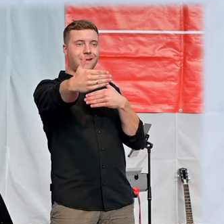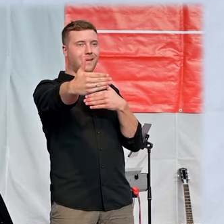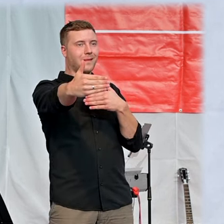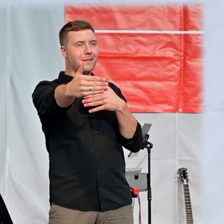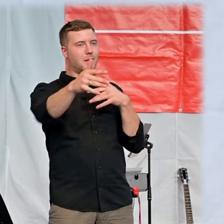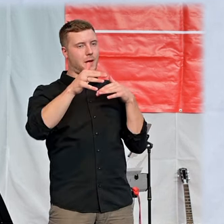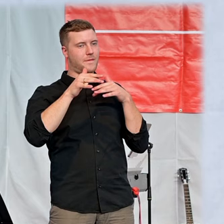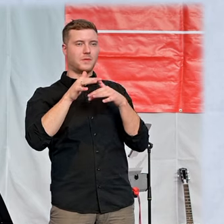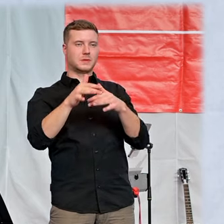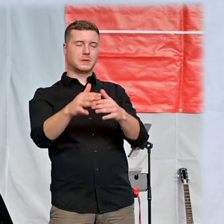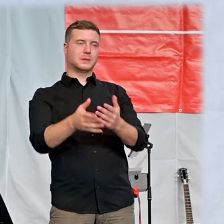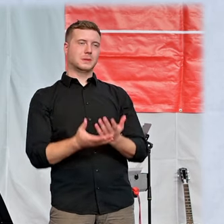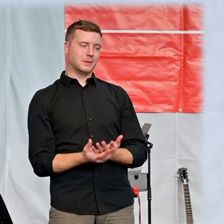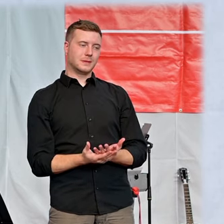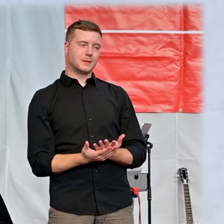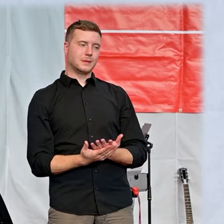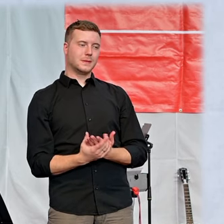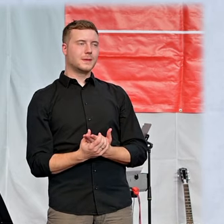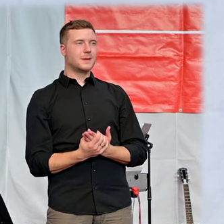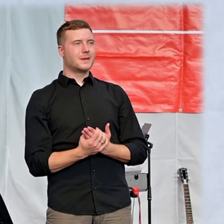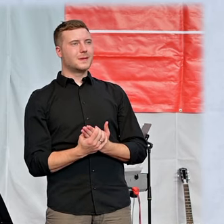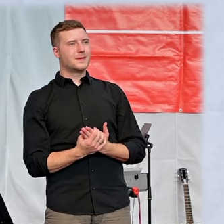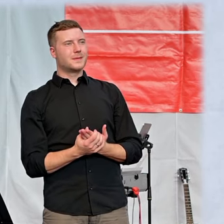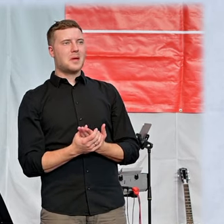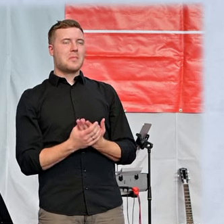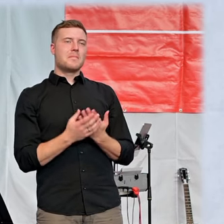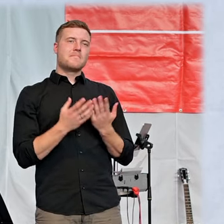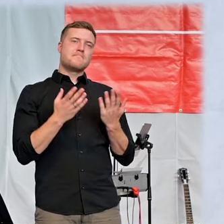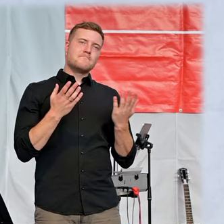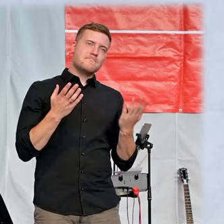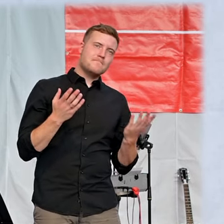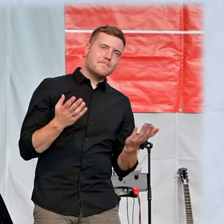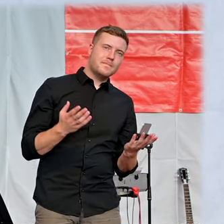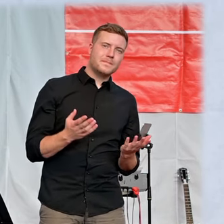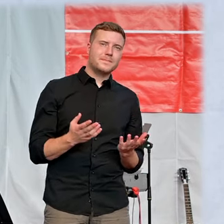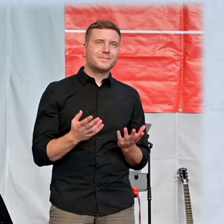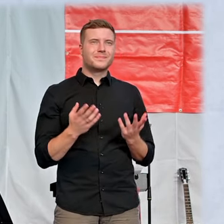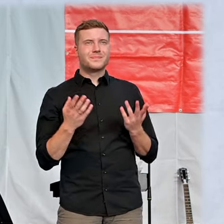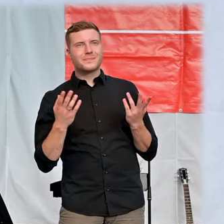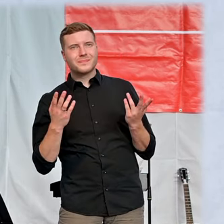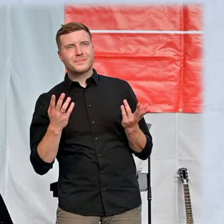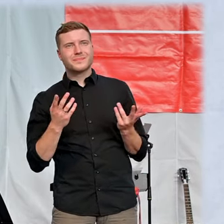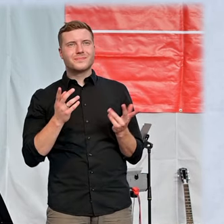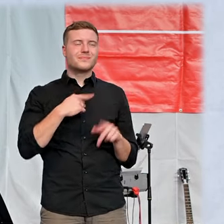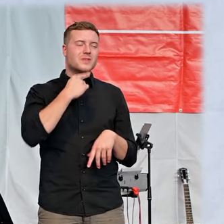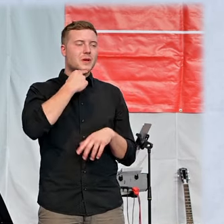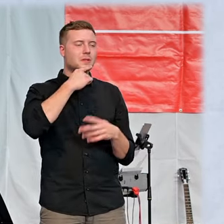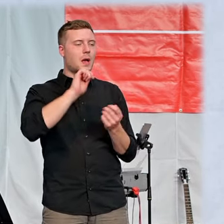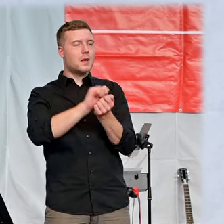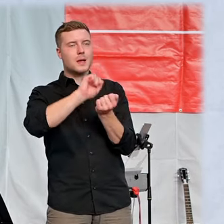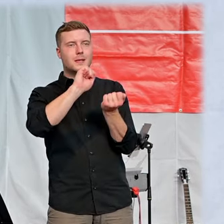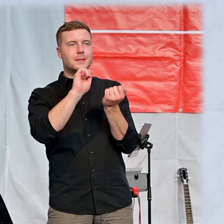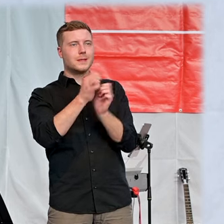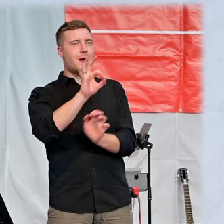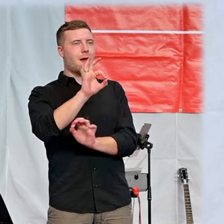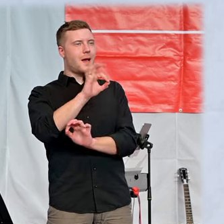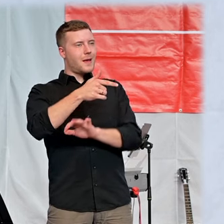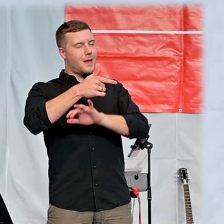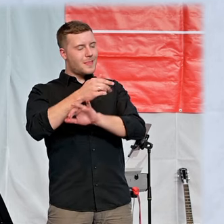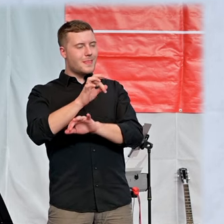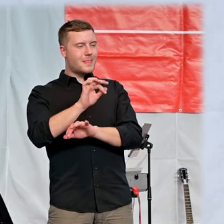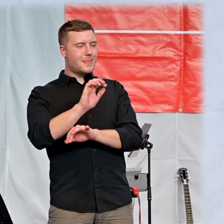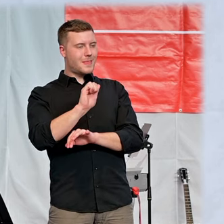Nun, weniger populär ist es, wenn man heute von Transformation spricht. Das sind also nicht nur